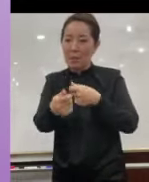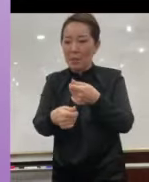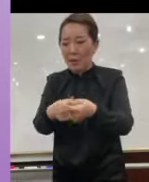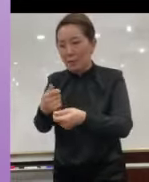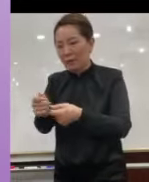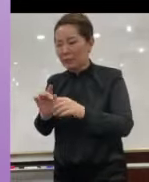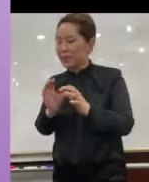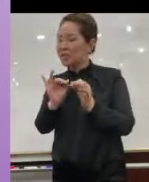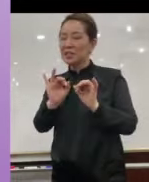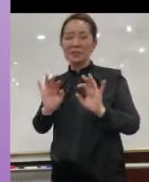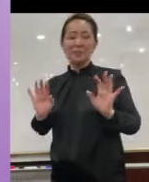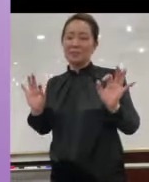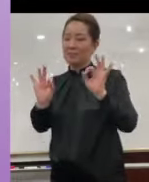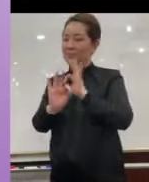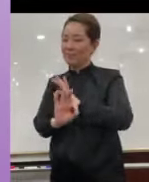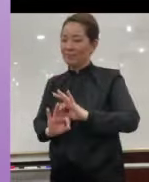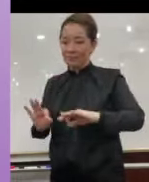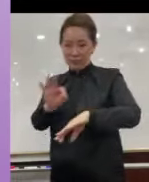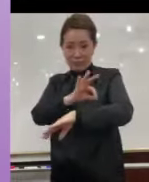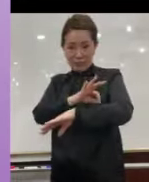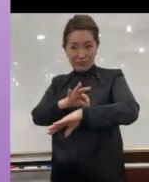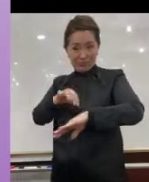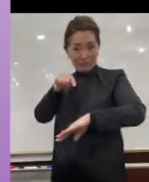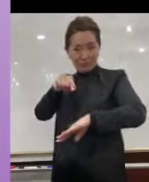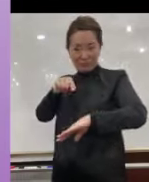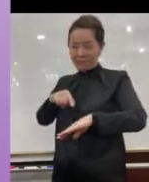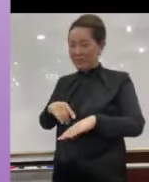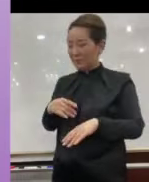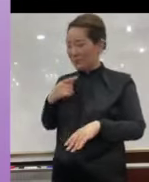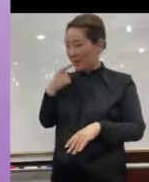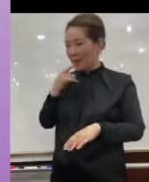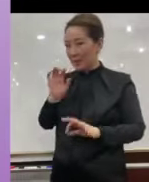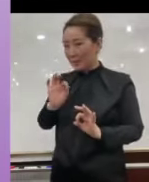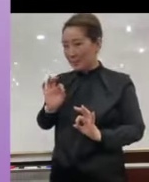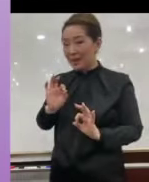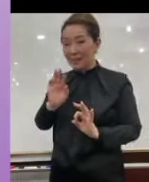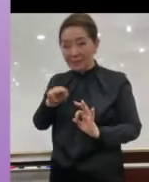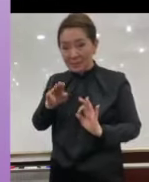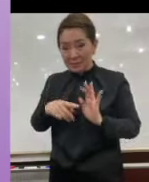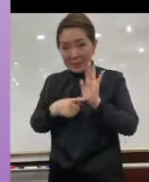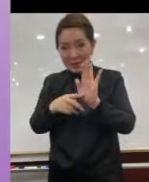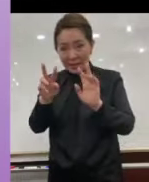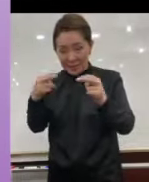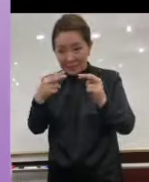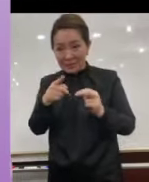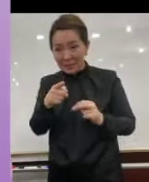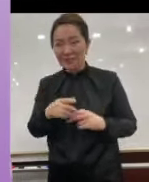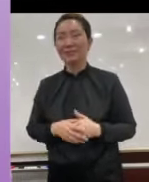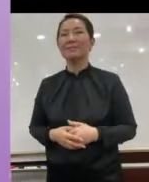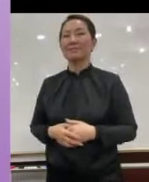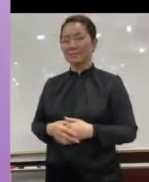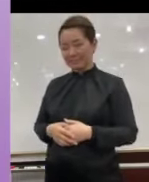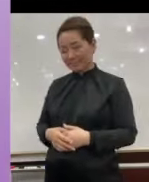ийм зүйлүүд бол манай төслийн үйл ажиллагаан дээр дурддахгүй байгааг та бүхэн анзаарсан болов уу?